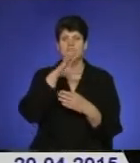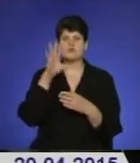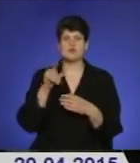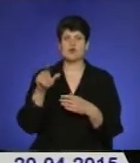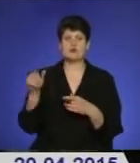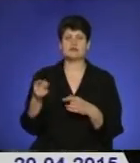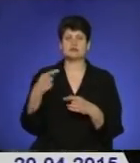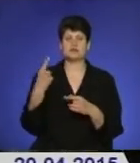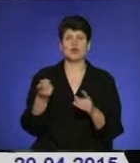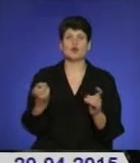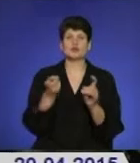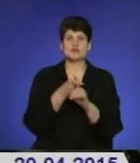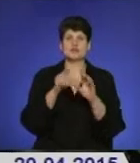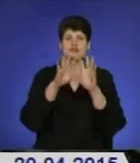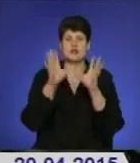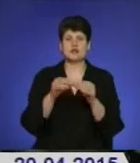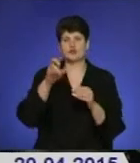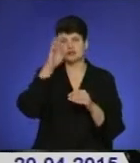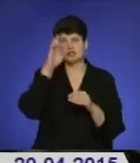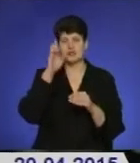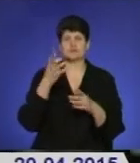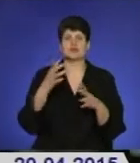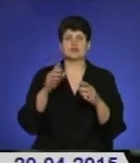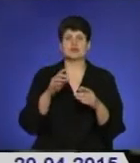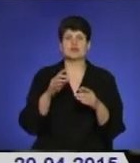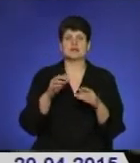Тернопільщини долучається до загальнодержавної справи зміцнення обороноздатності.